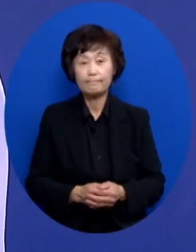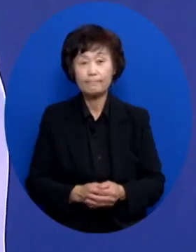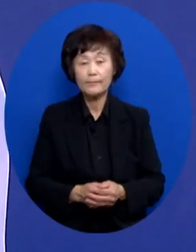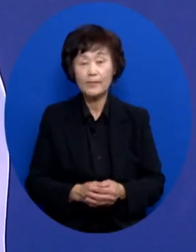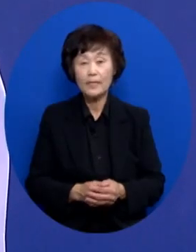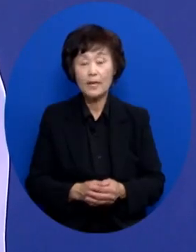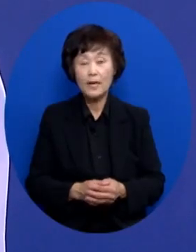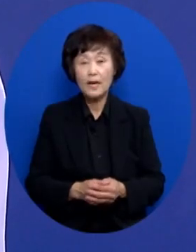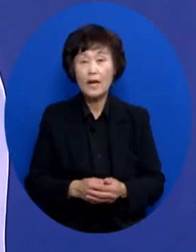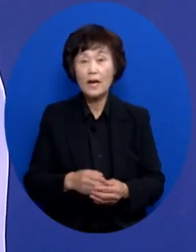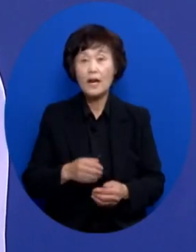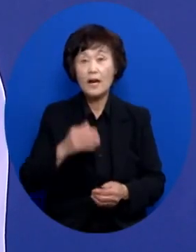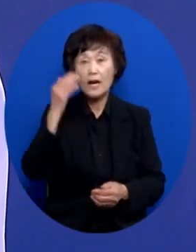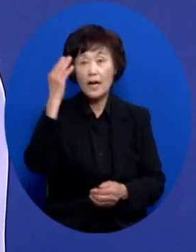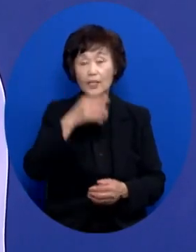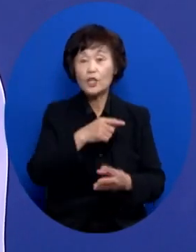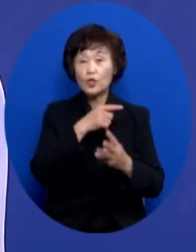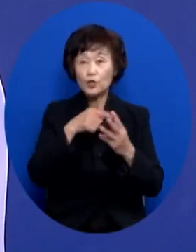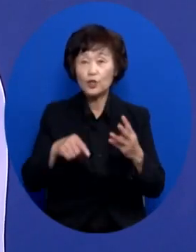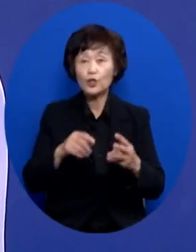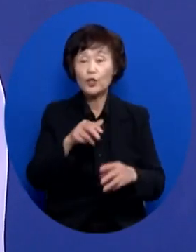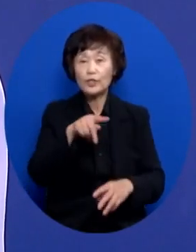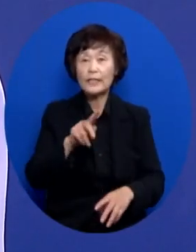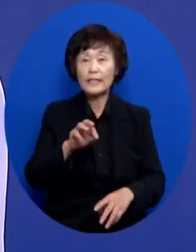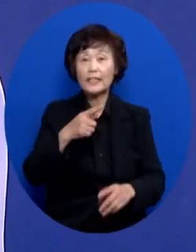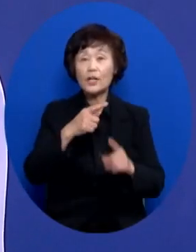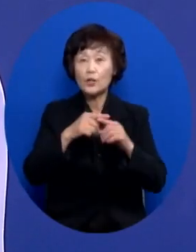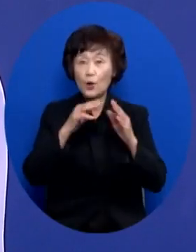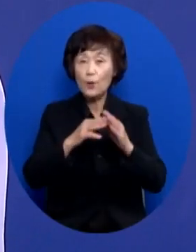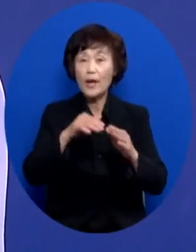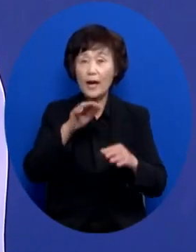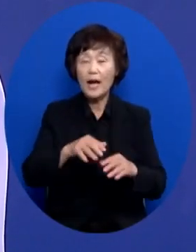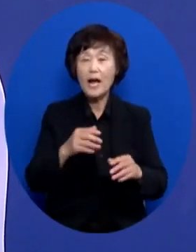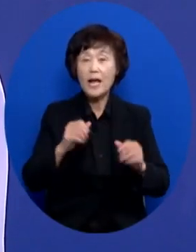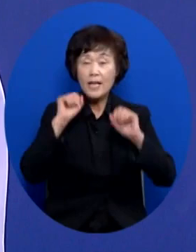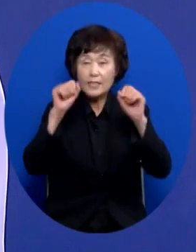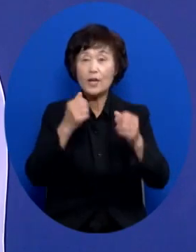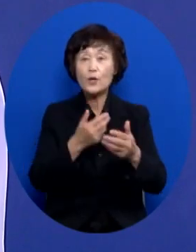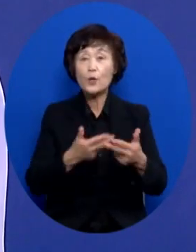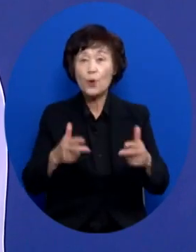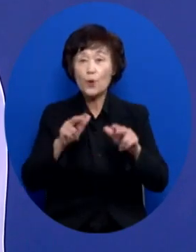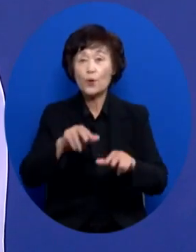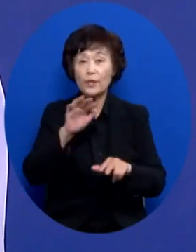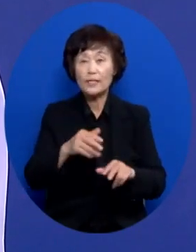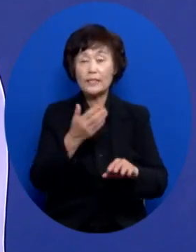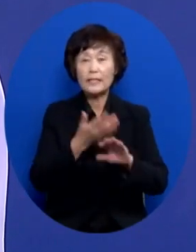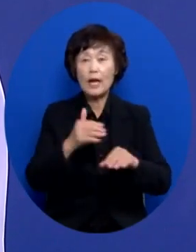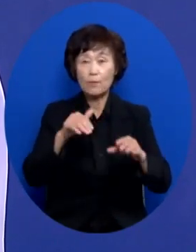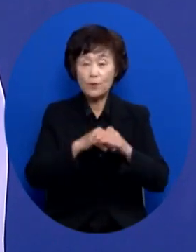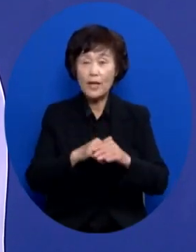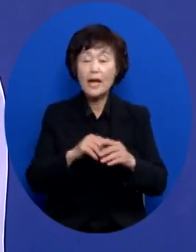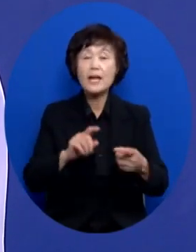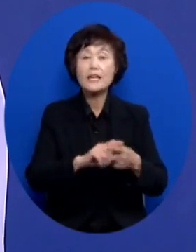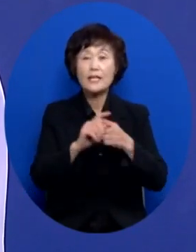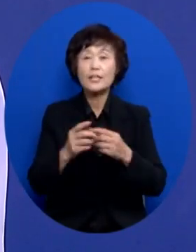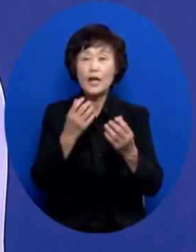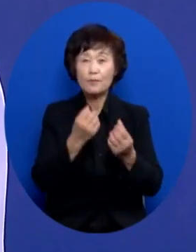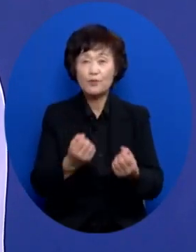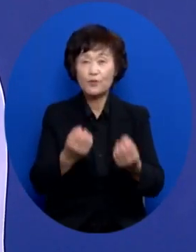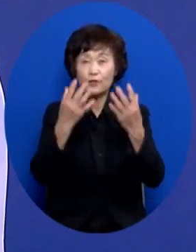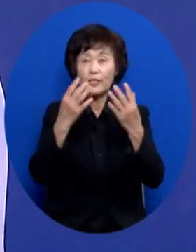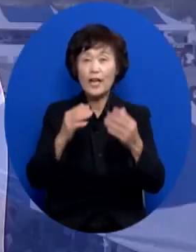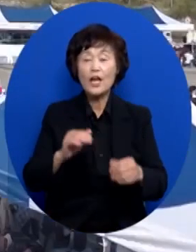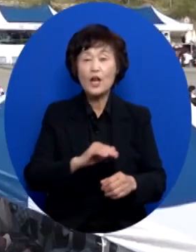청주 상당 교회가 29일 무심천 체육공원에서 2023 다문화 연합축제 위아 패밀리를